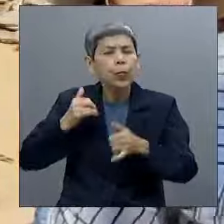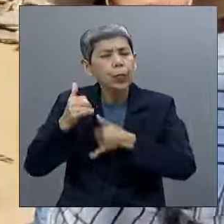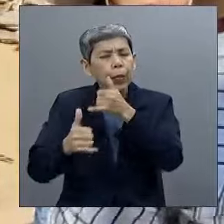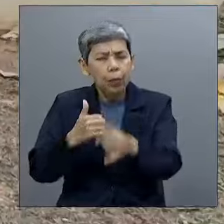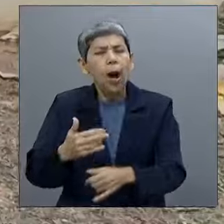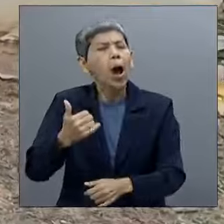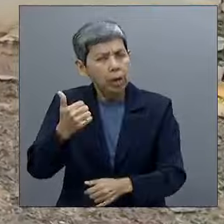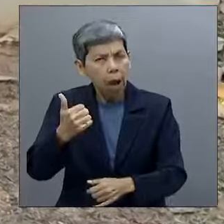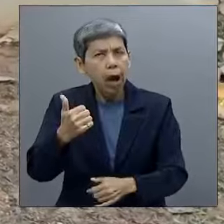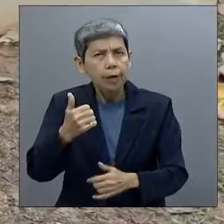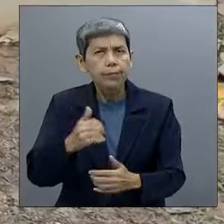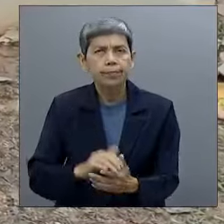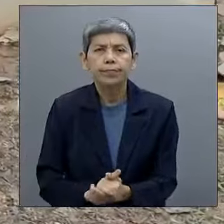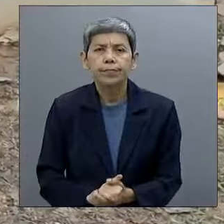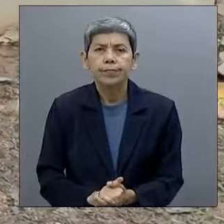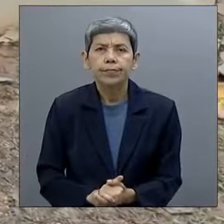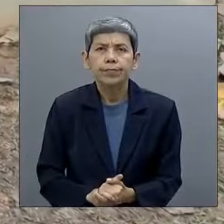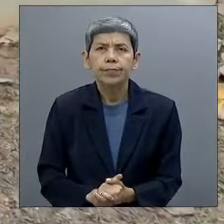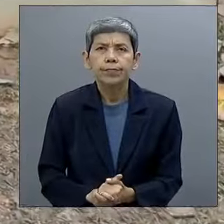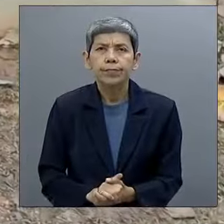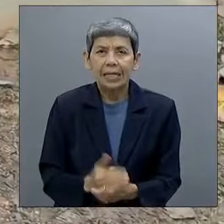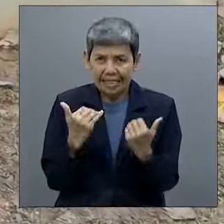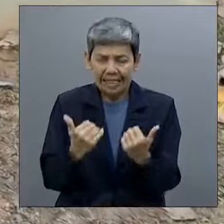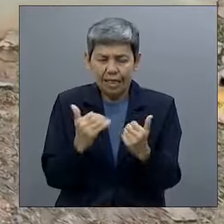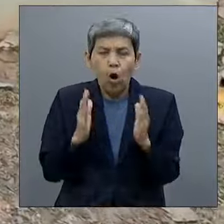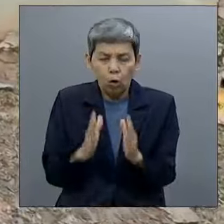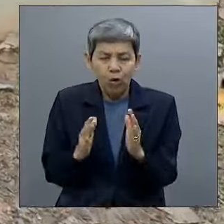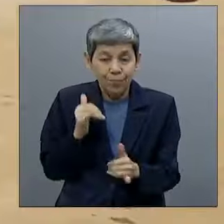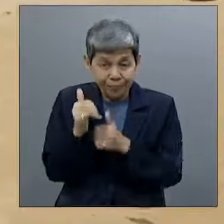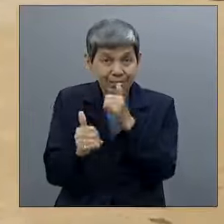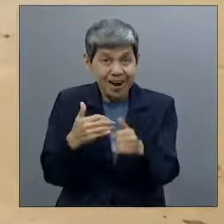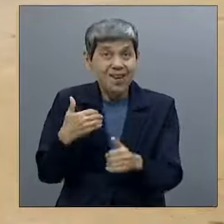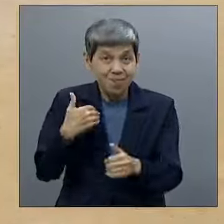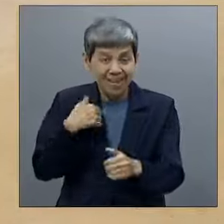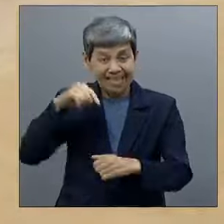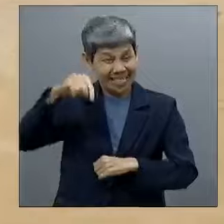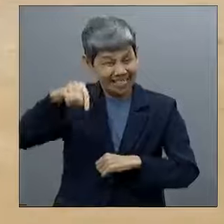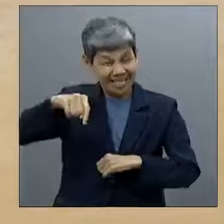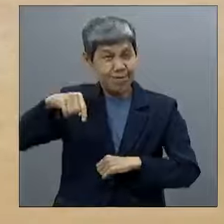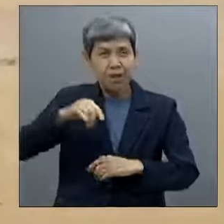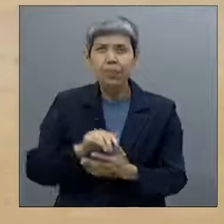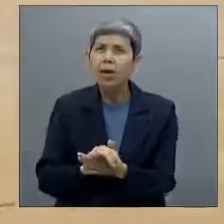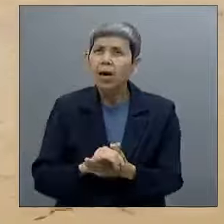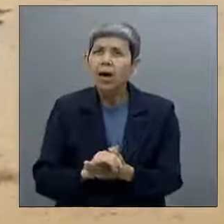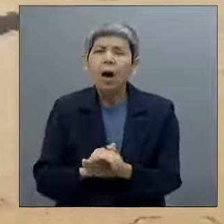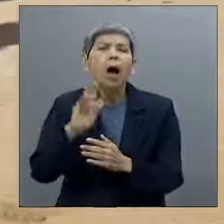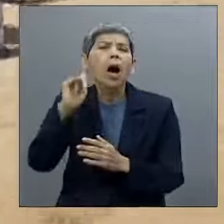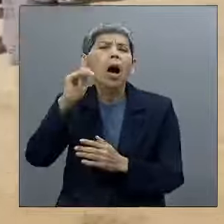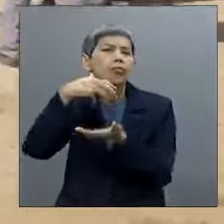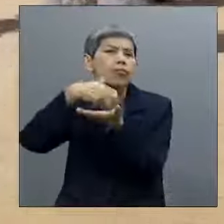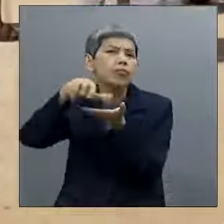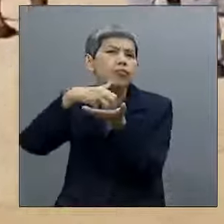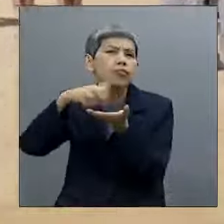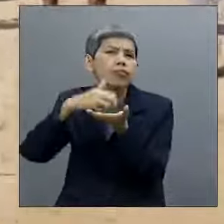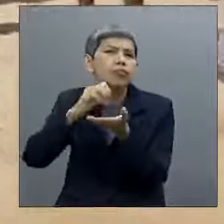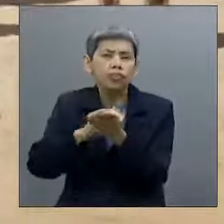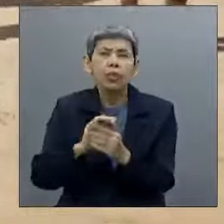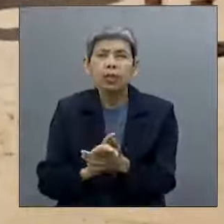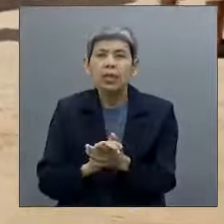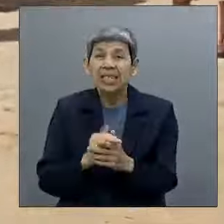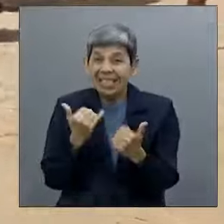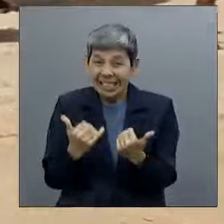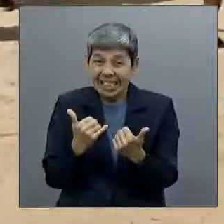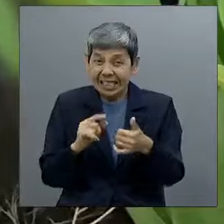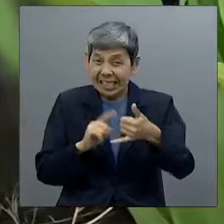ม ถึงแม้ว่าจะมีหลายคนไปร่วมกิจกรรมที่จุดนี้นะคะแต่ว่าผู้สื่อข่าวรายงานว่าชายชาวต่างชาติซึ่งเป็น